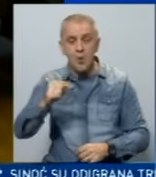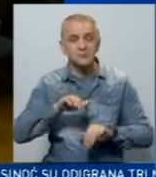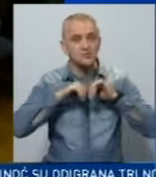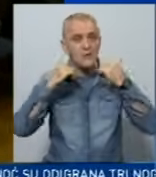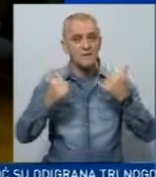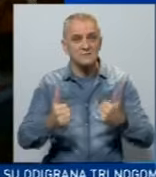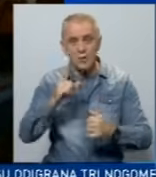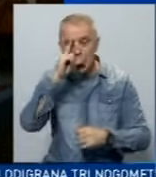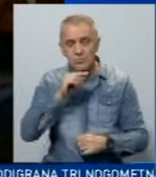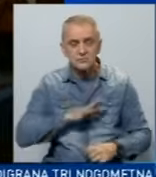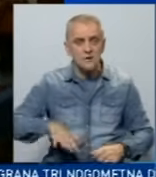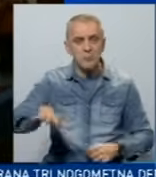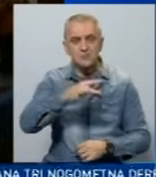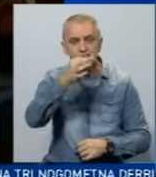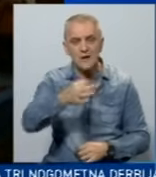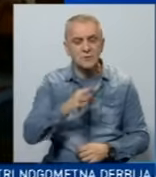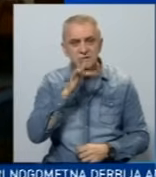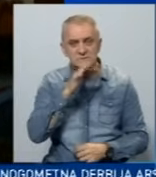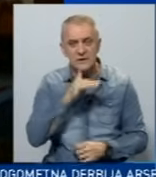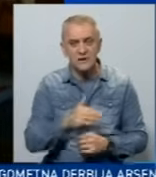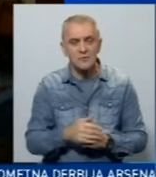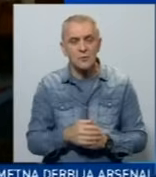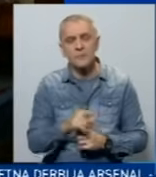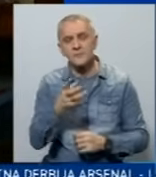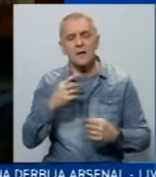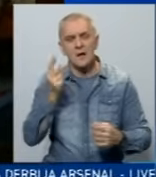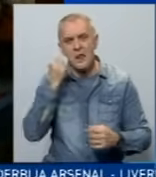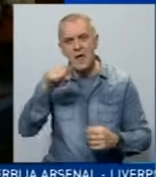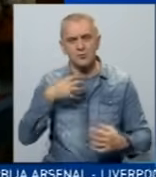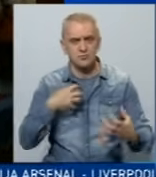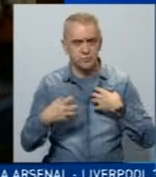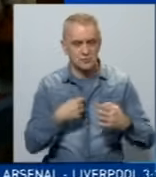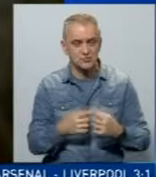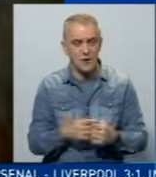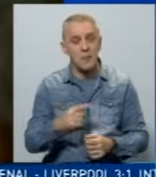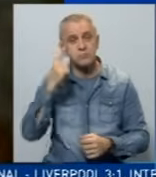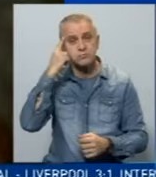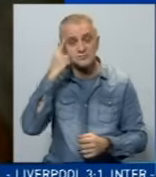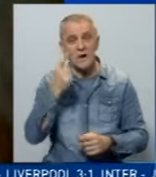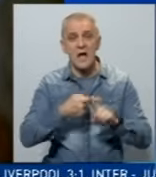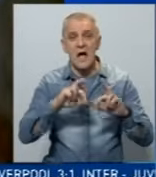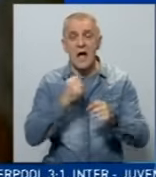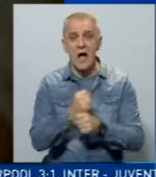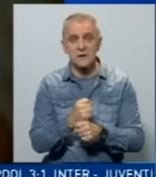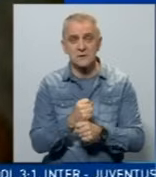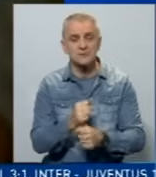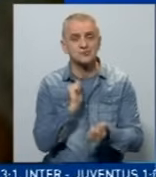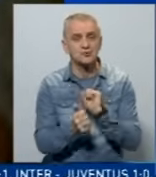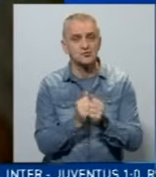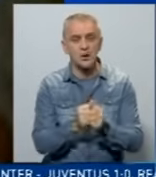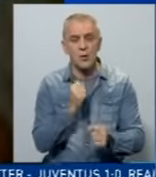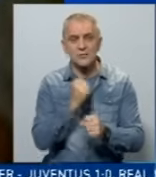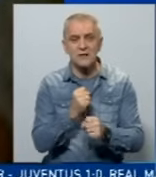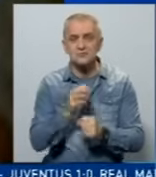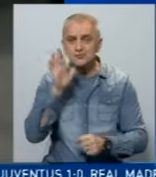vijeća općina sa područja kantona Sarajevo u Narodnom pozorištu. Podsjetimo, pred Haškim tribunalom za zločine